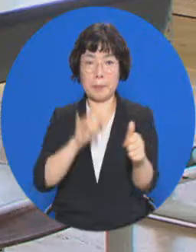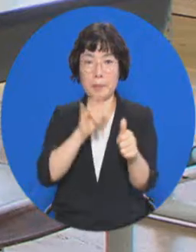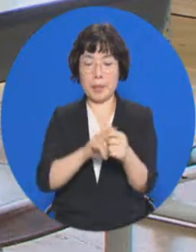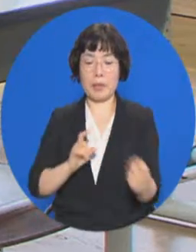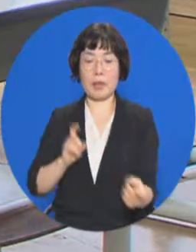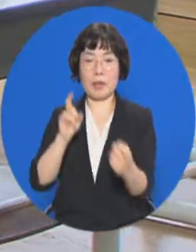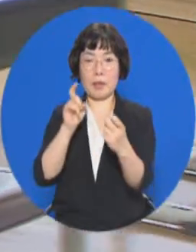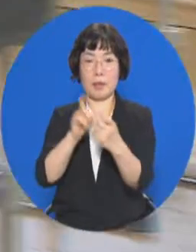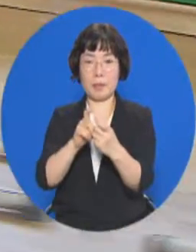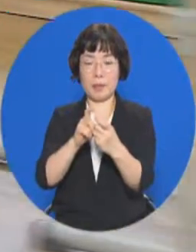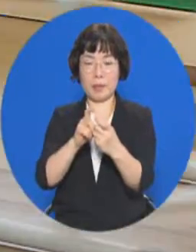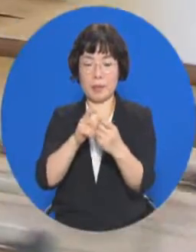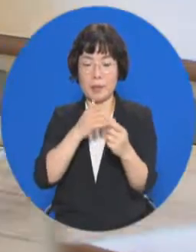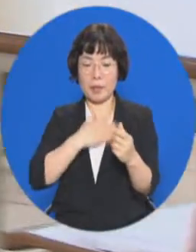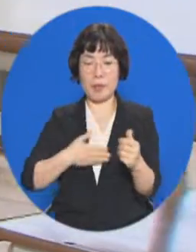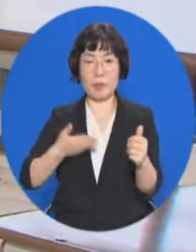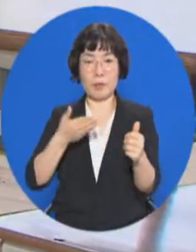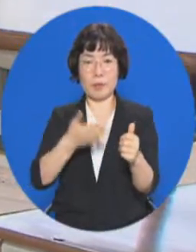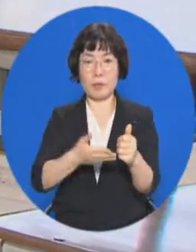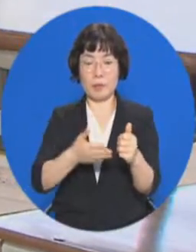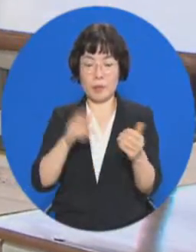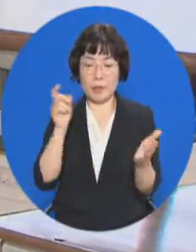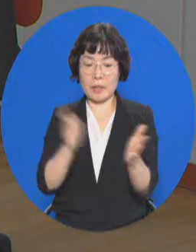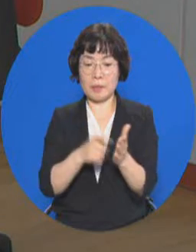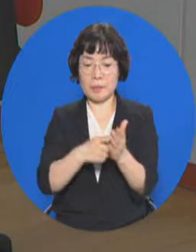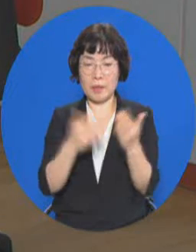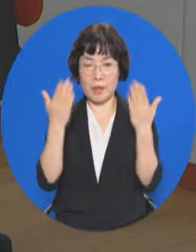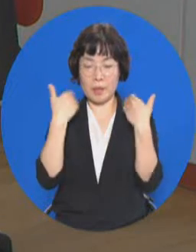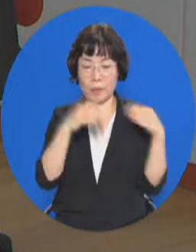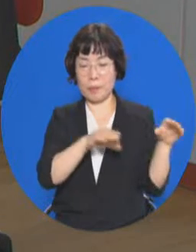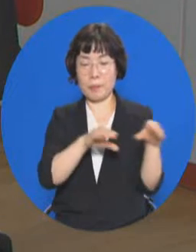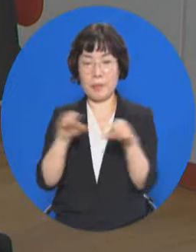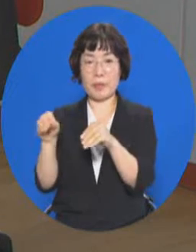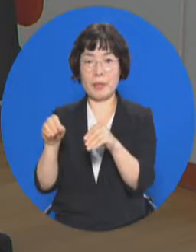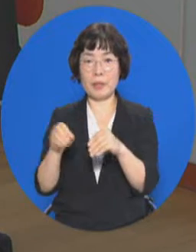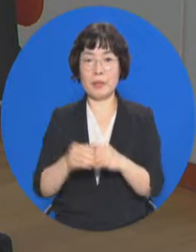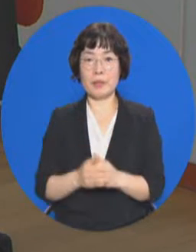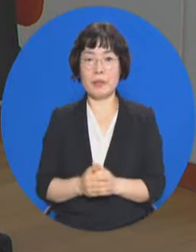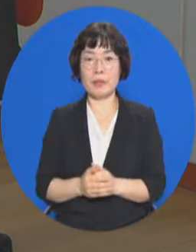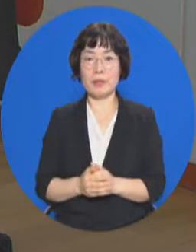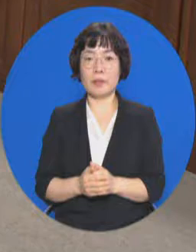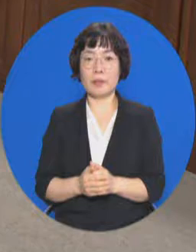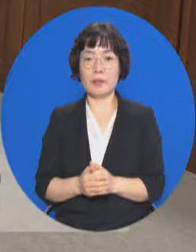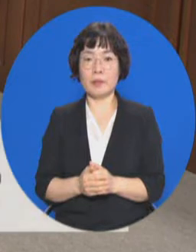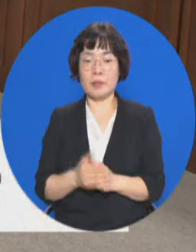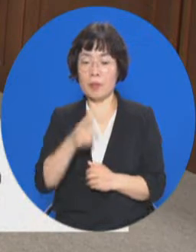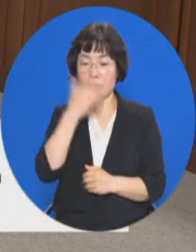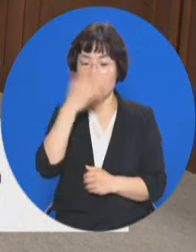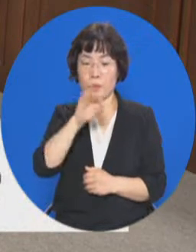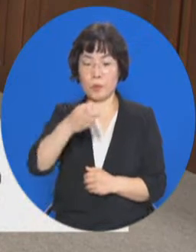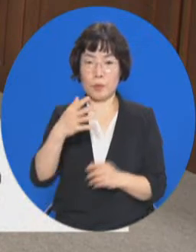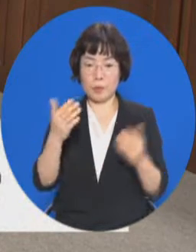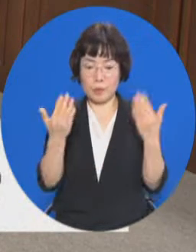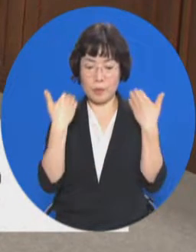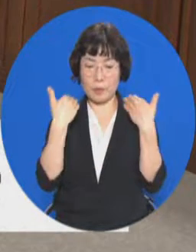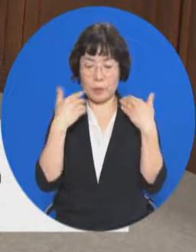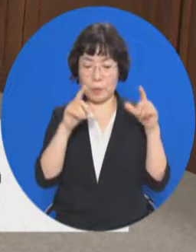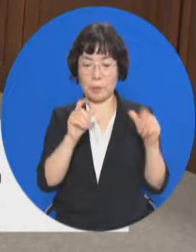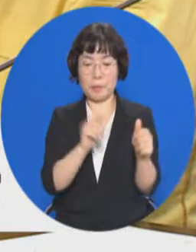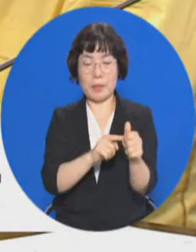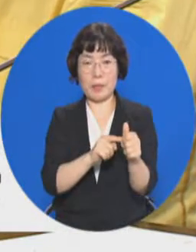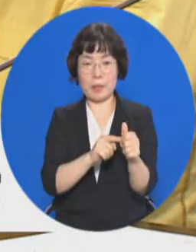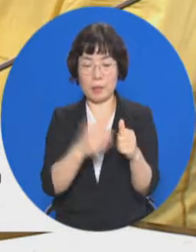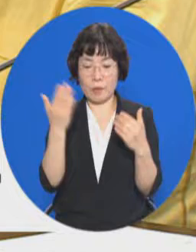확진자와 접촉했다는 사실이 알려지면서 긴급하게 등교 수업을 중지한 겁니다. 여수시 율촌면에 거주하는